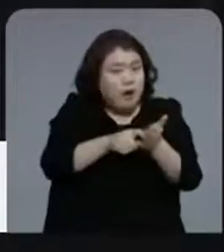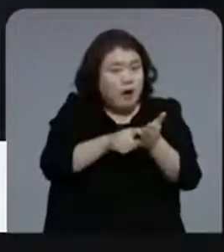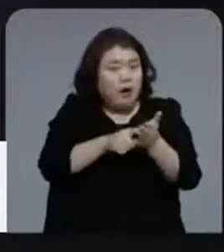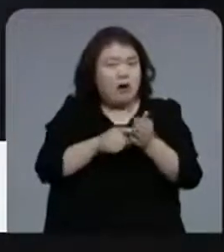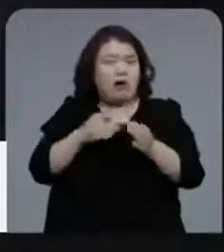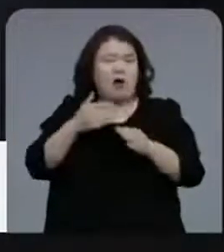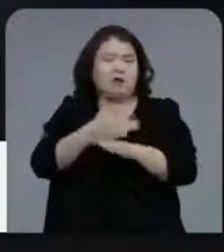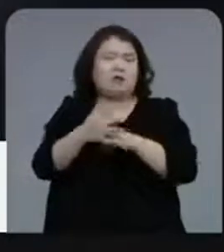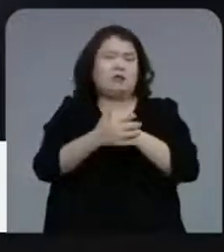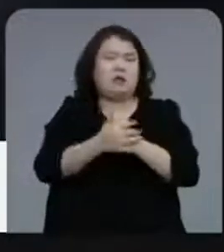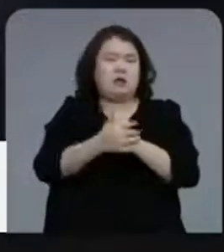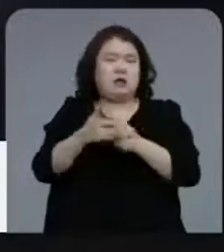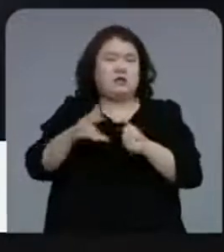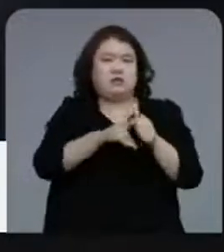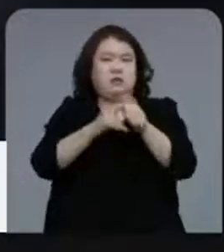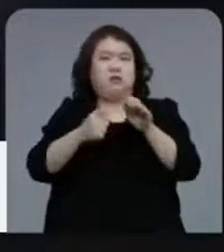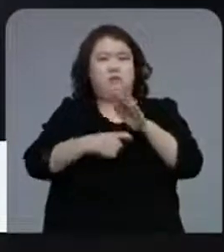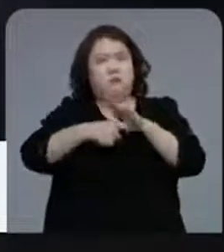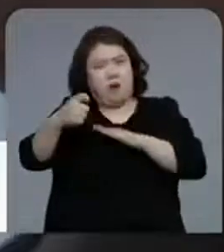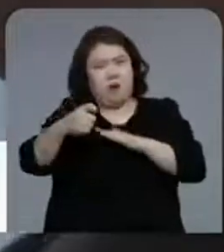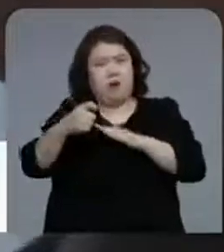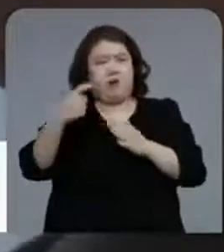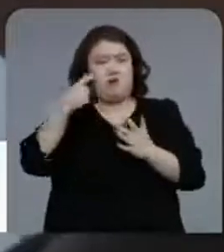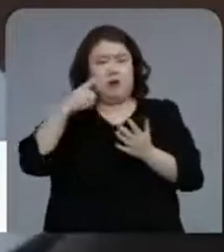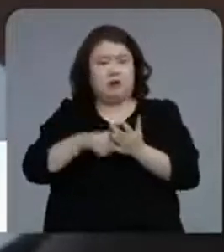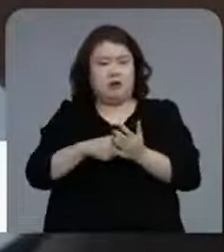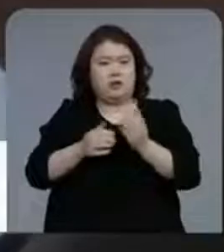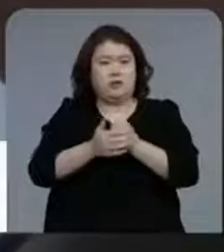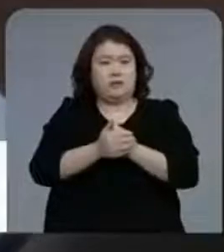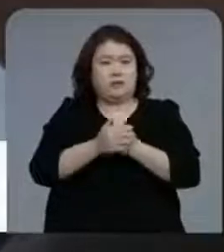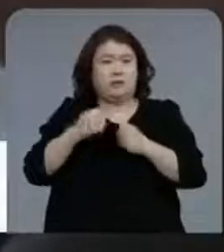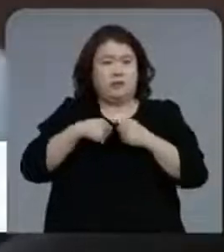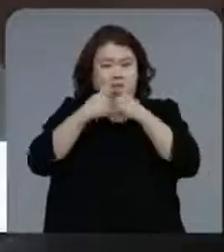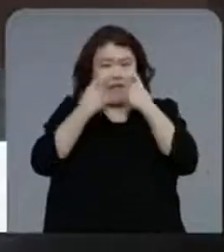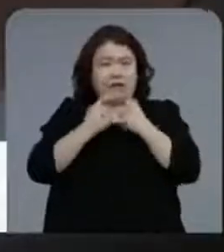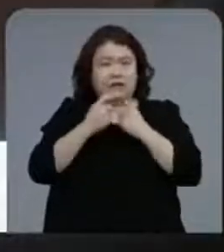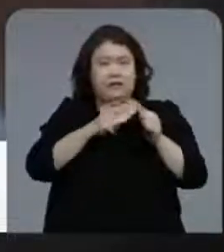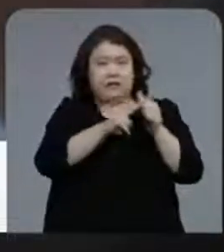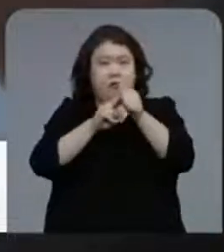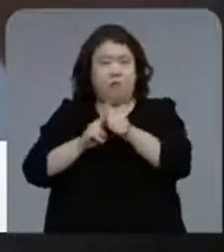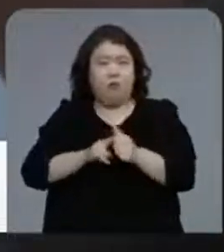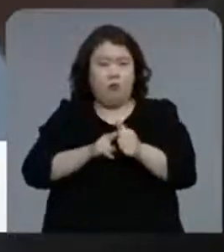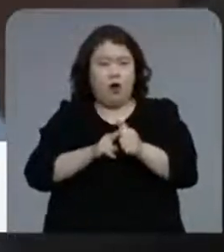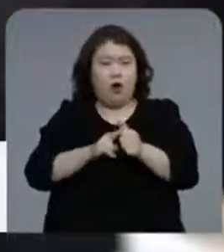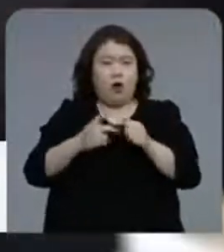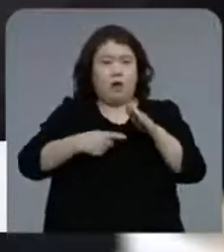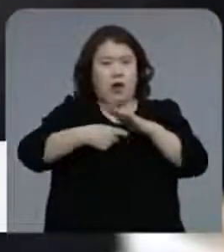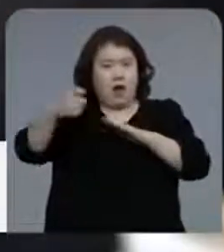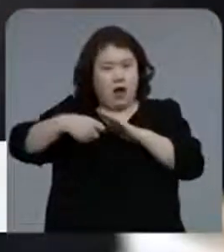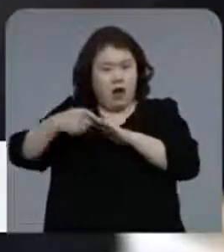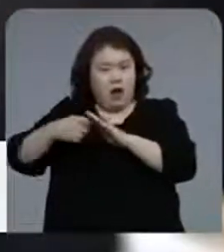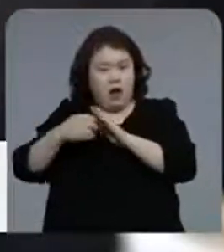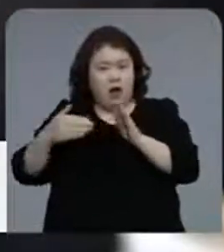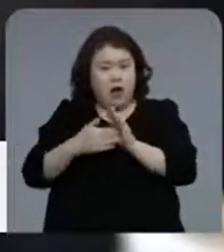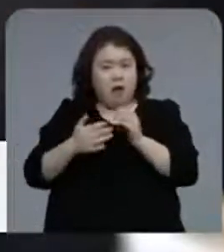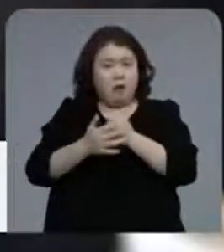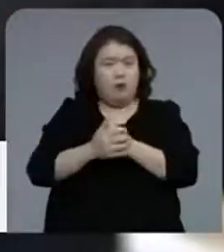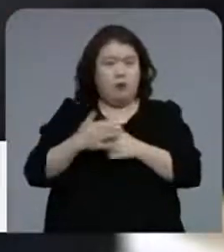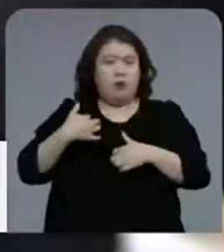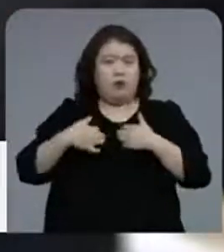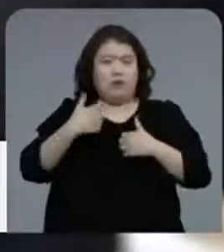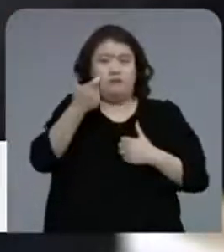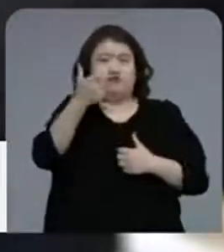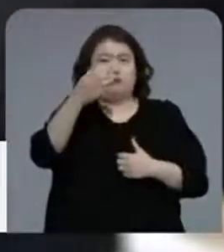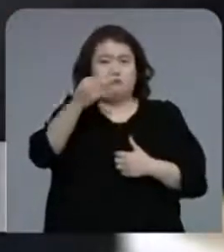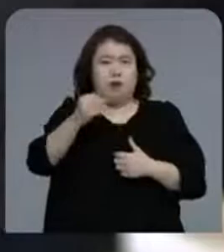뒤늦게 스미싱 범죄에 당한 것을 알게 됐습니다. 이 씨는 자신의 개인정보가 순식간에 새어나갔고 위로게임에 60만 원이